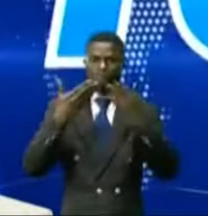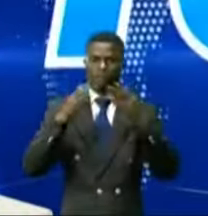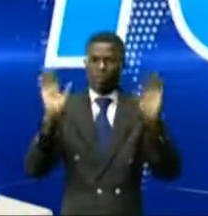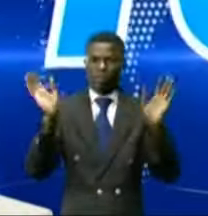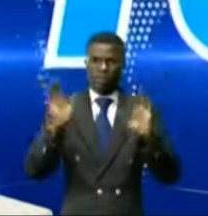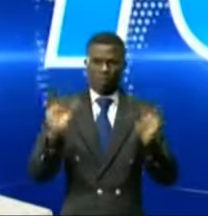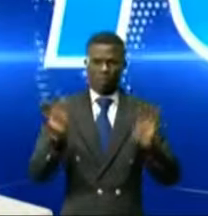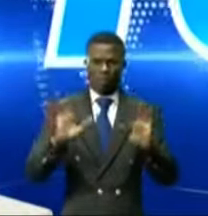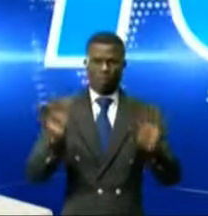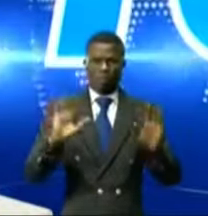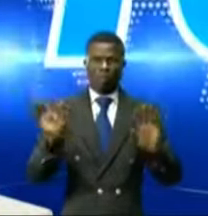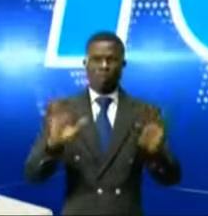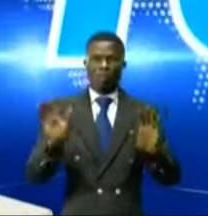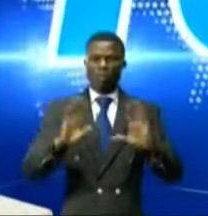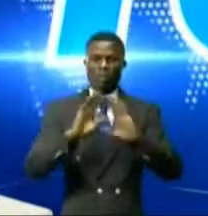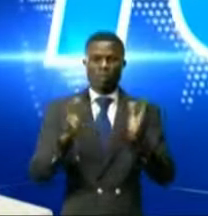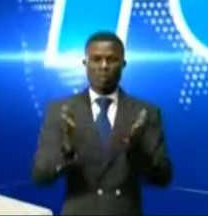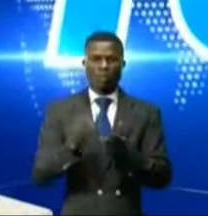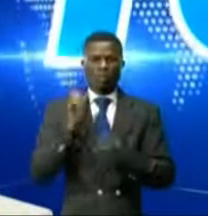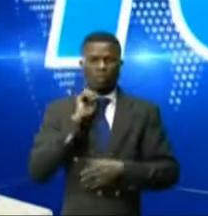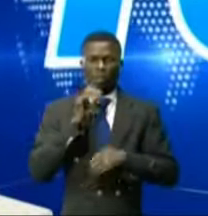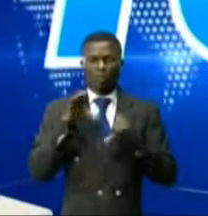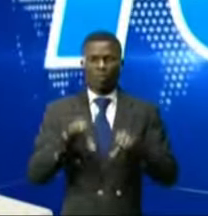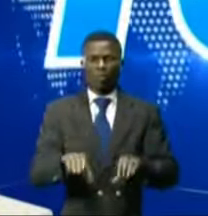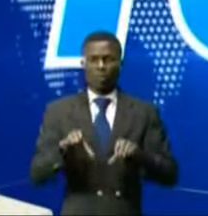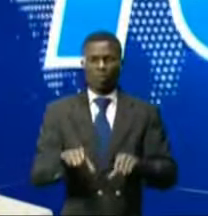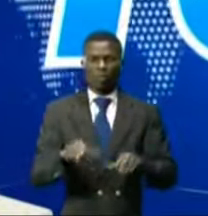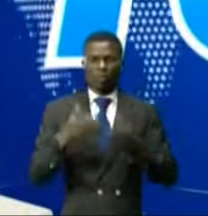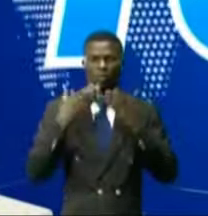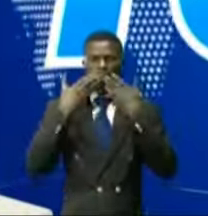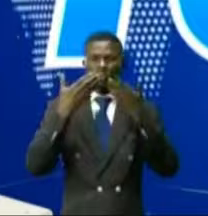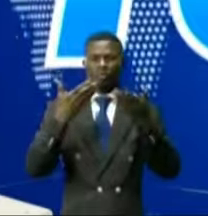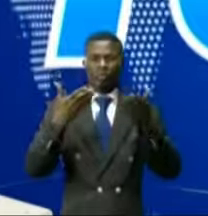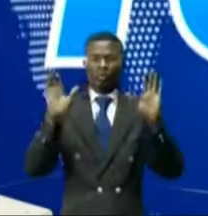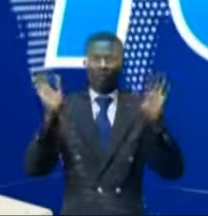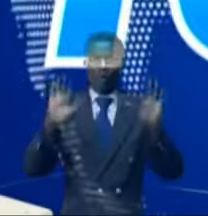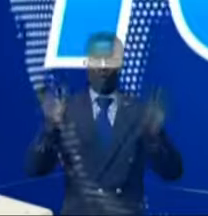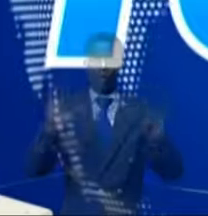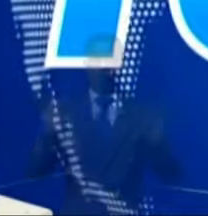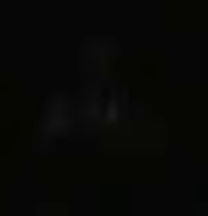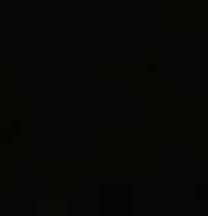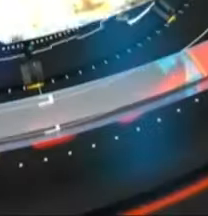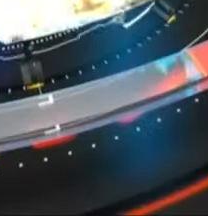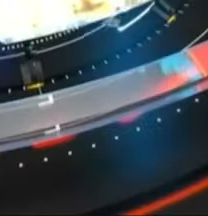Françoise Bouela à 20h et Anita Luamba à 23h pour de nouveaux titres d'actualité. N'hésitez surtout pas.